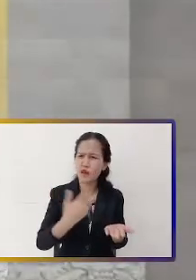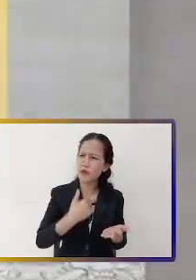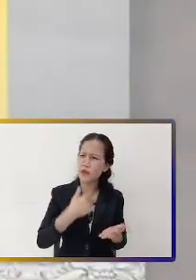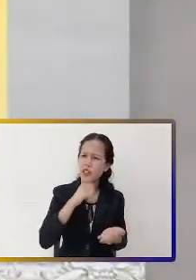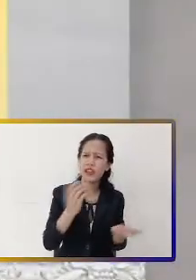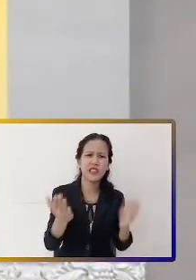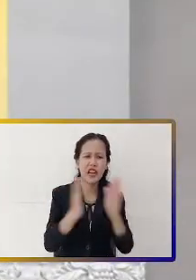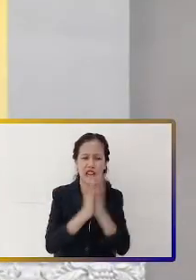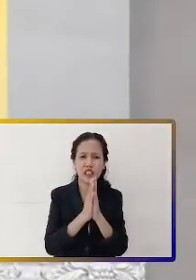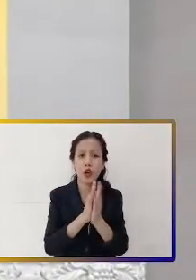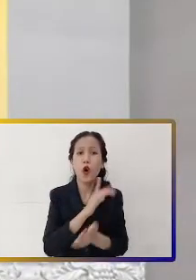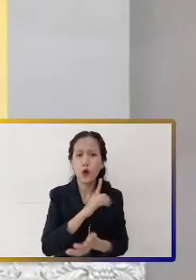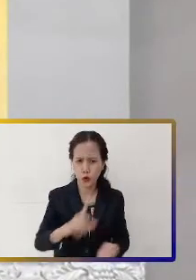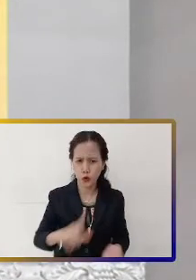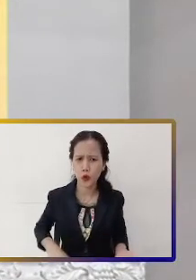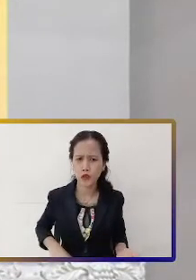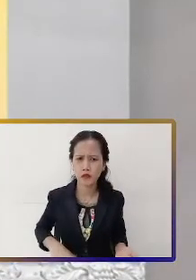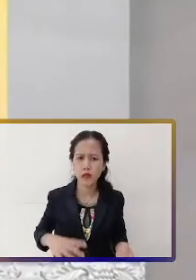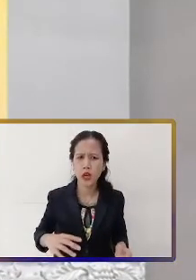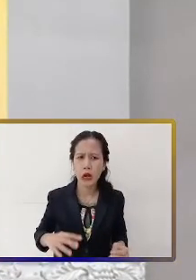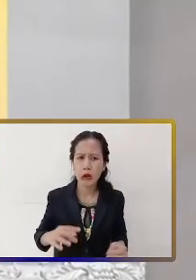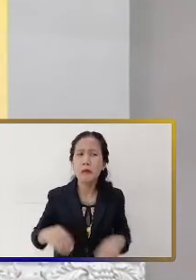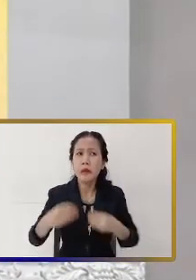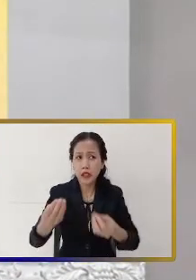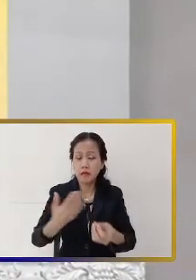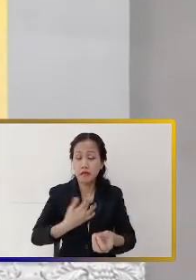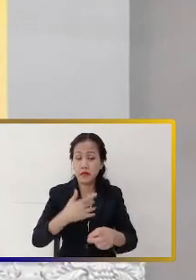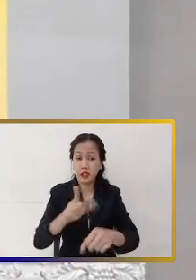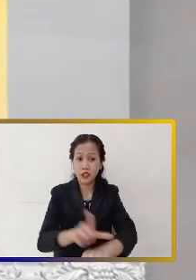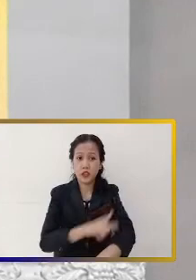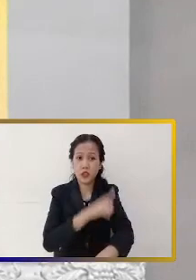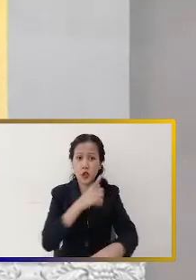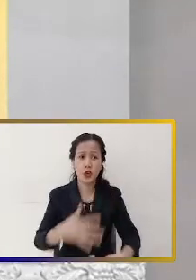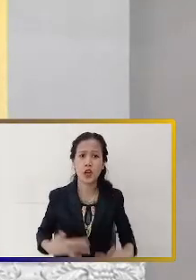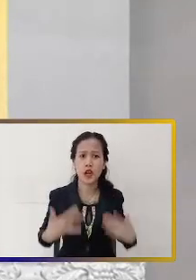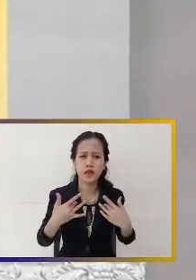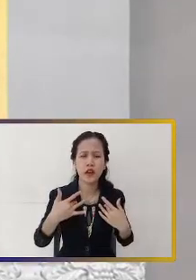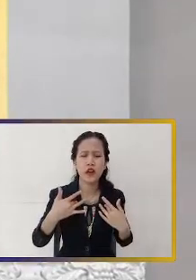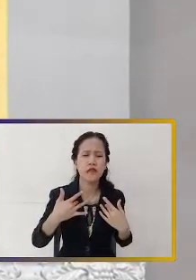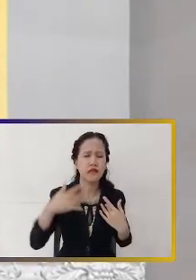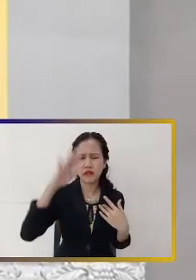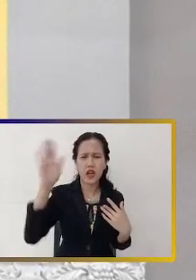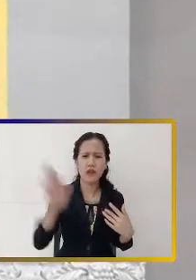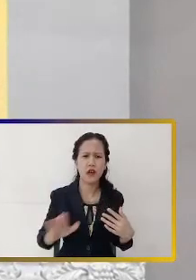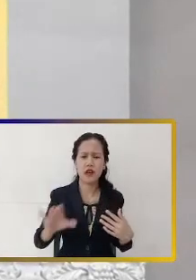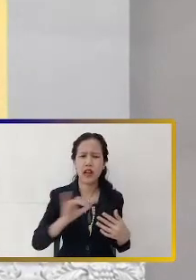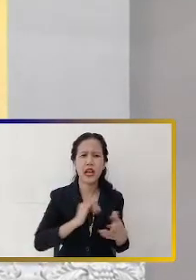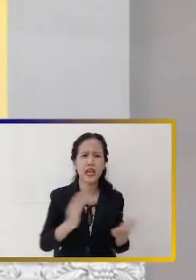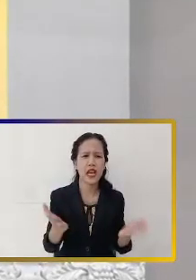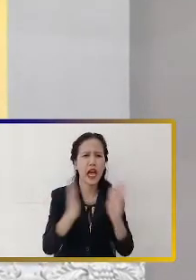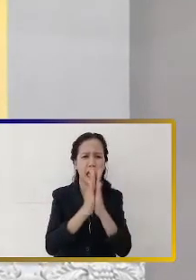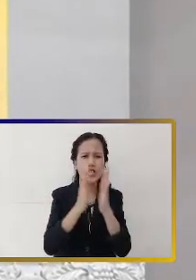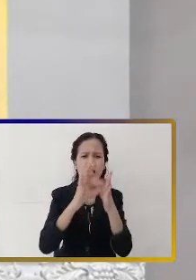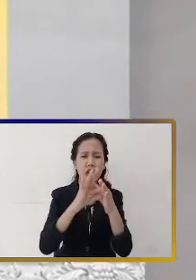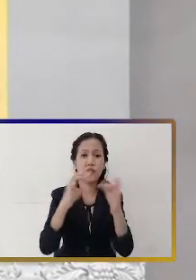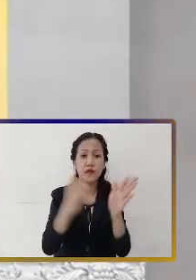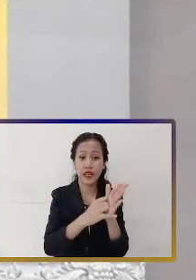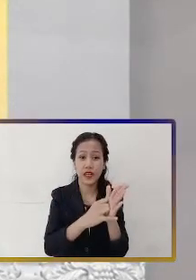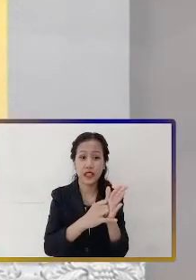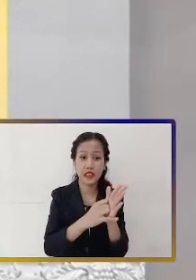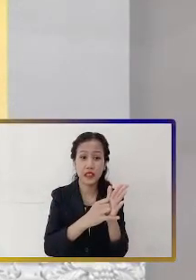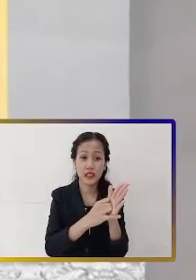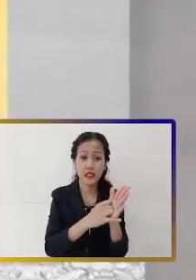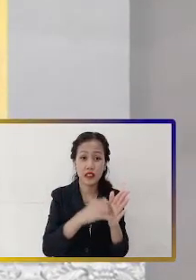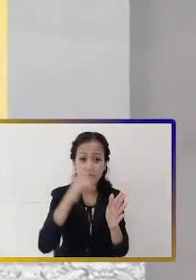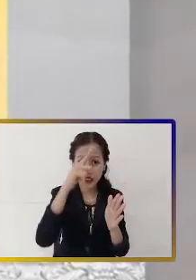nananalangin na pahabain ng Panginoon ang buhay ko. Kailanman, hindi pa ako nananalangin ng ganyan. Sapagkat kapag kami